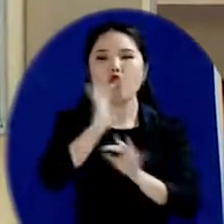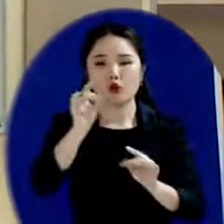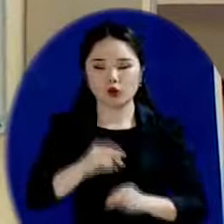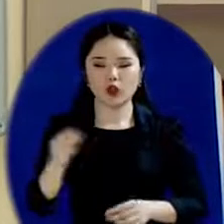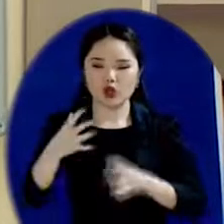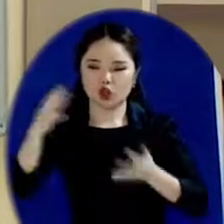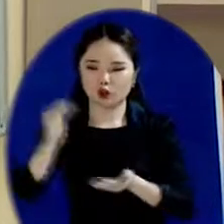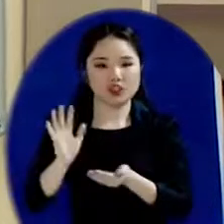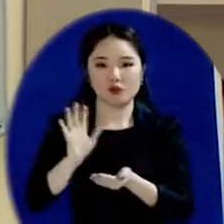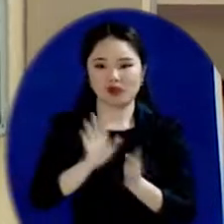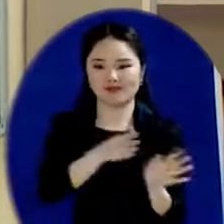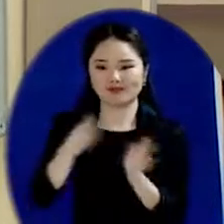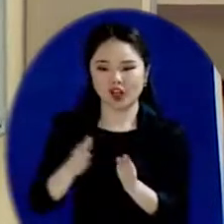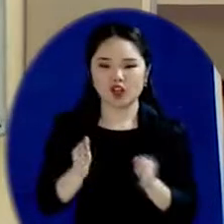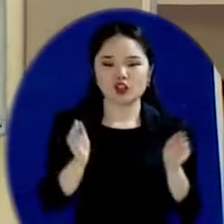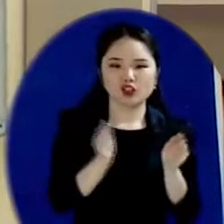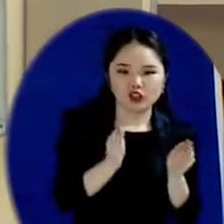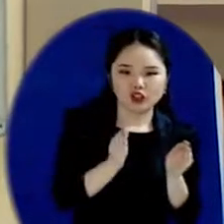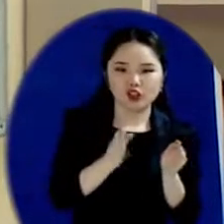гэвэл дахиад зурж байгаа учраас.